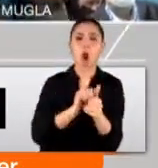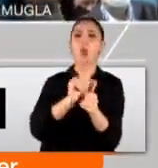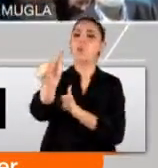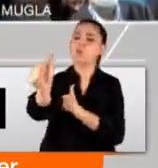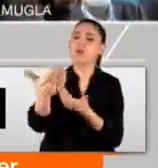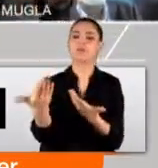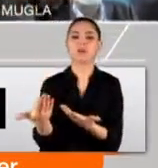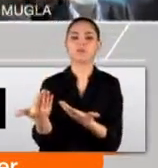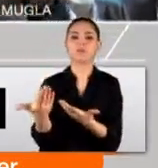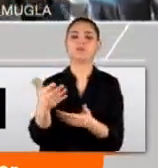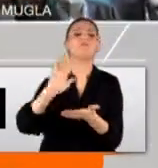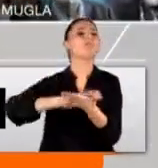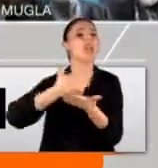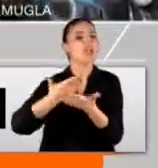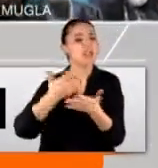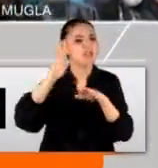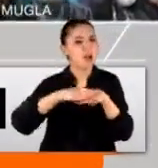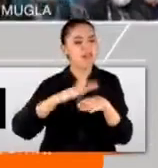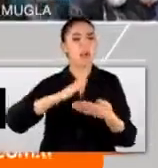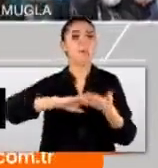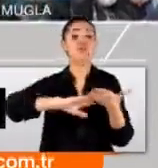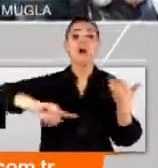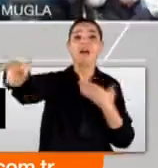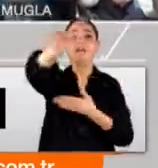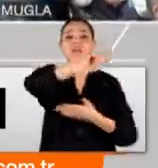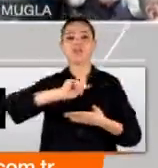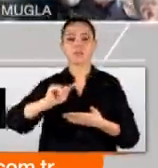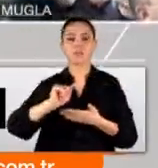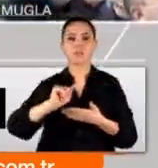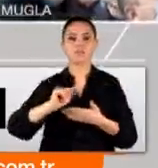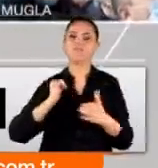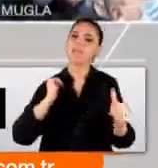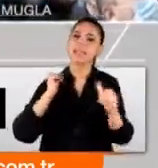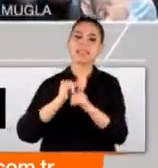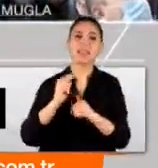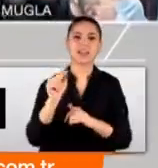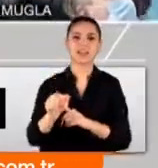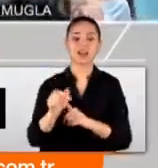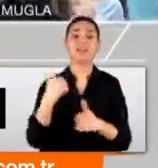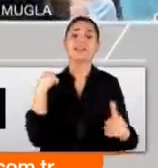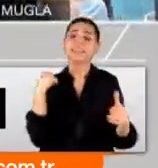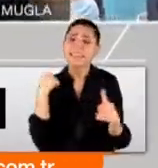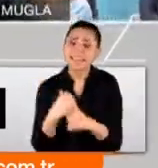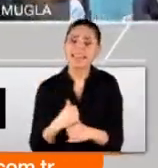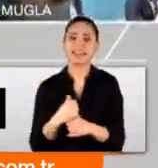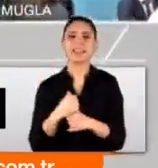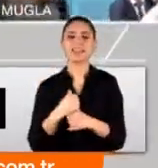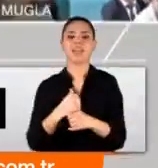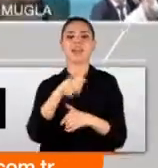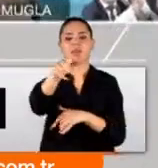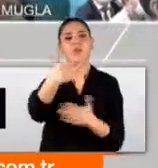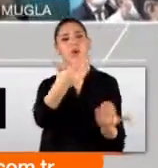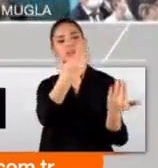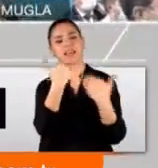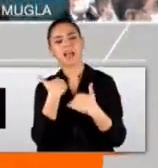uzaklaşmış, ayrılmış olan arkadaşlarımızı tekrar yeniden